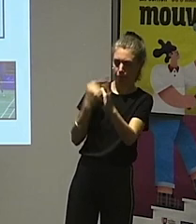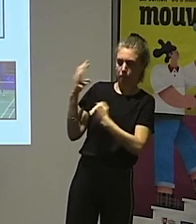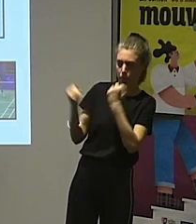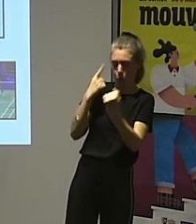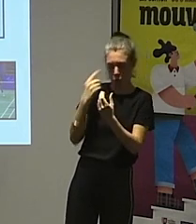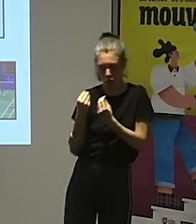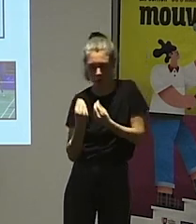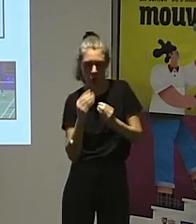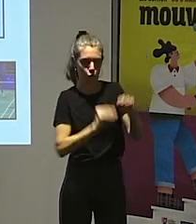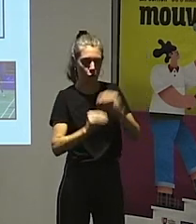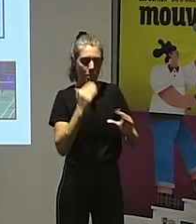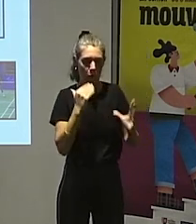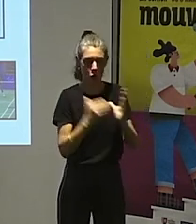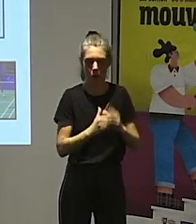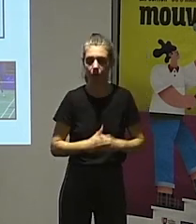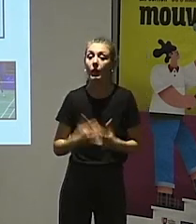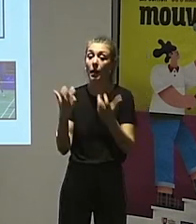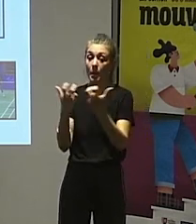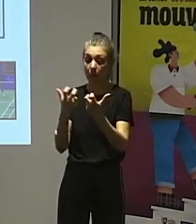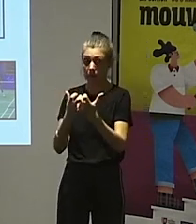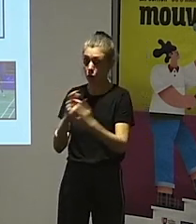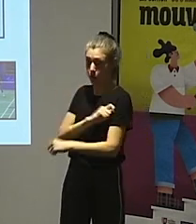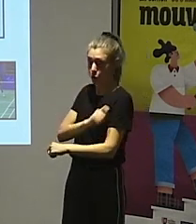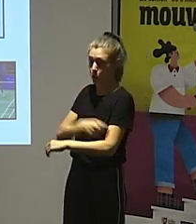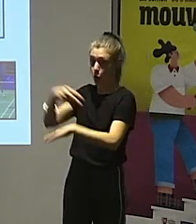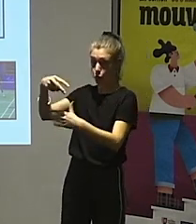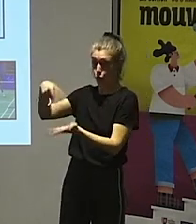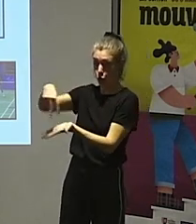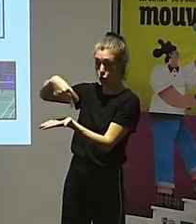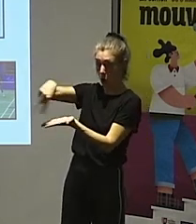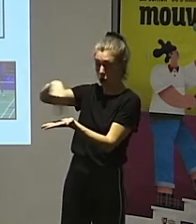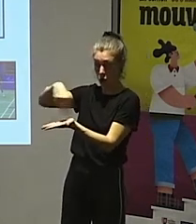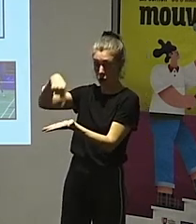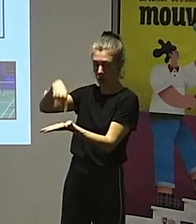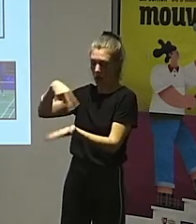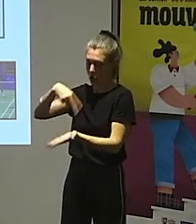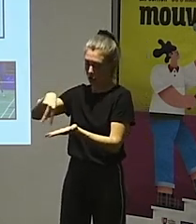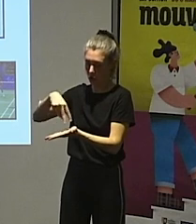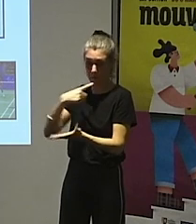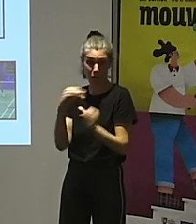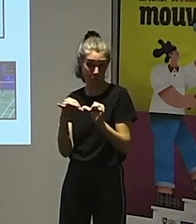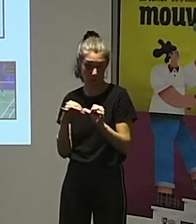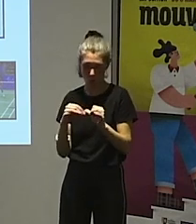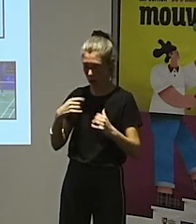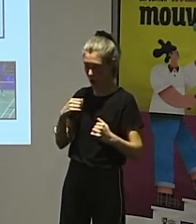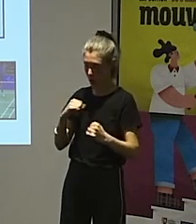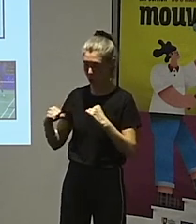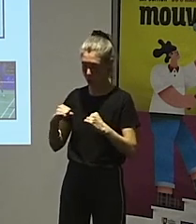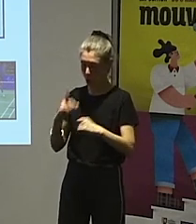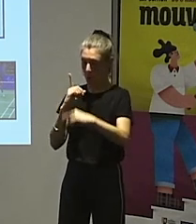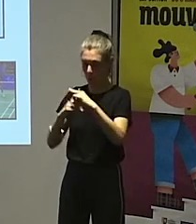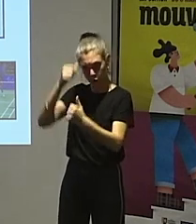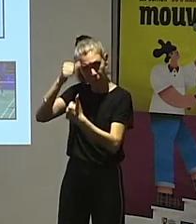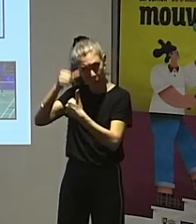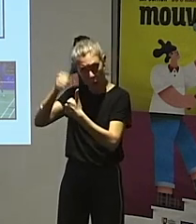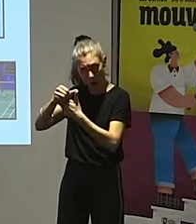vertus du sport. Et voilà, la danse, vous êtes en train de bouger et en même temps de mémoriser. C'est aussi le cas du tai chi. Quand